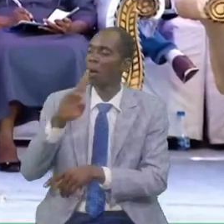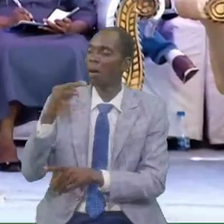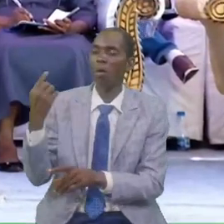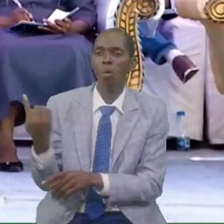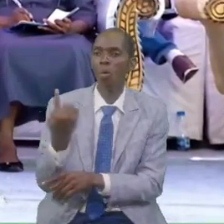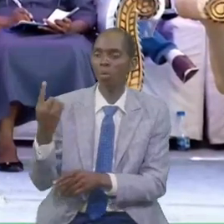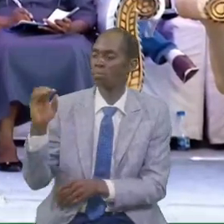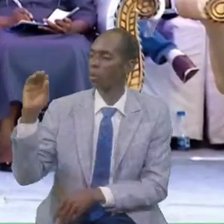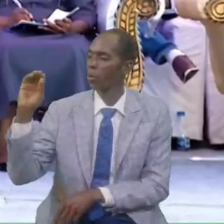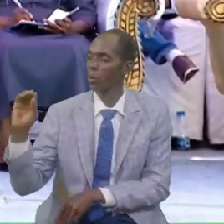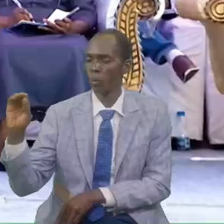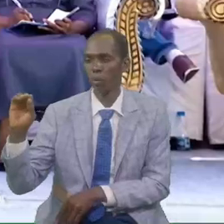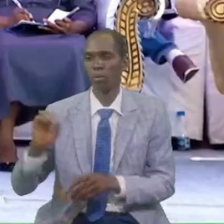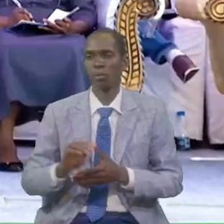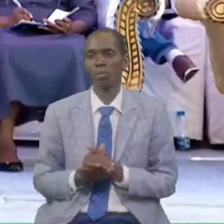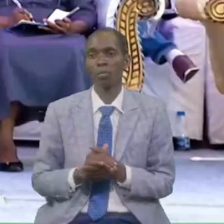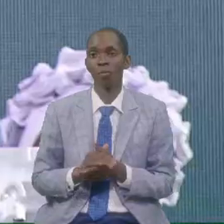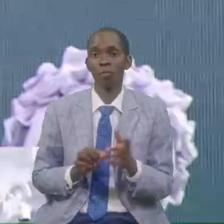Toi, tu es un zéro.